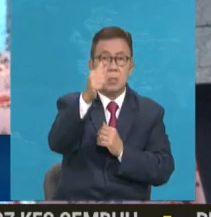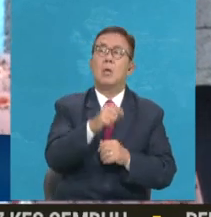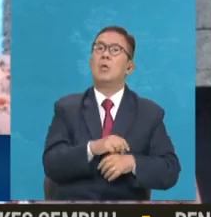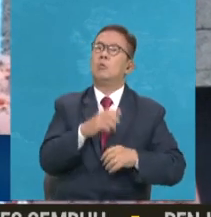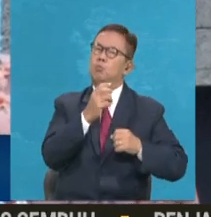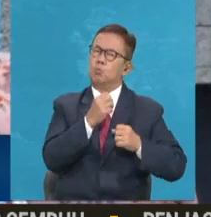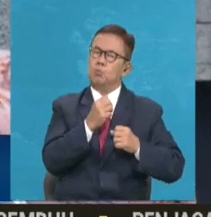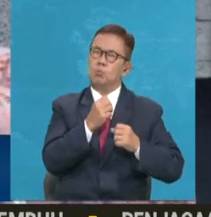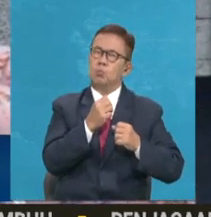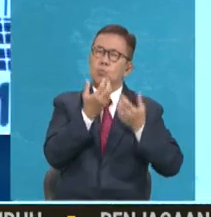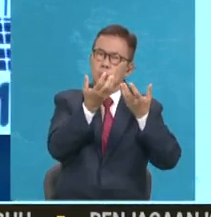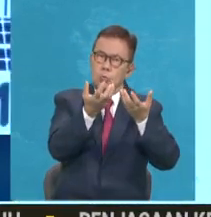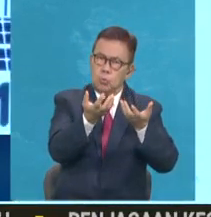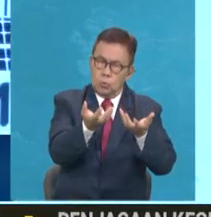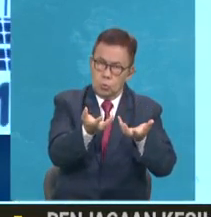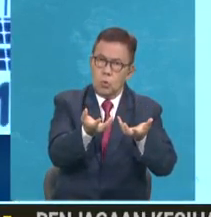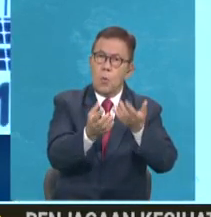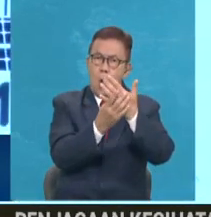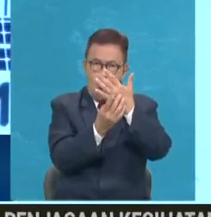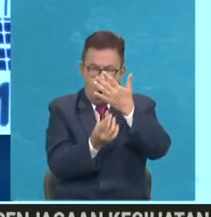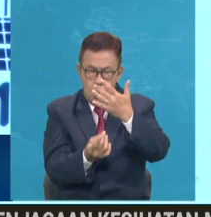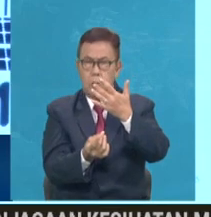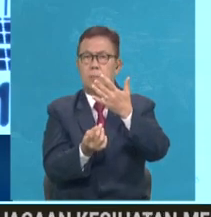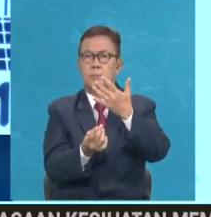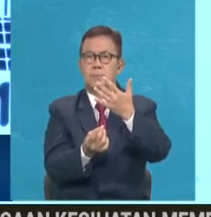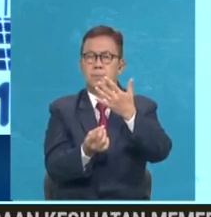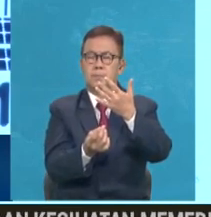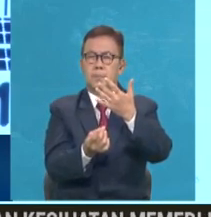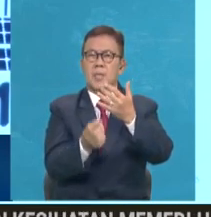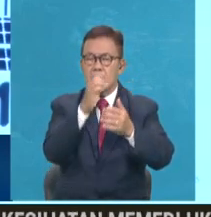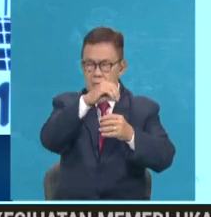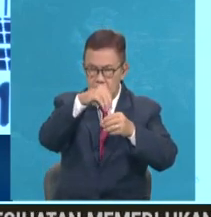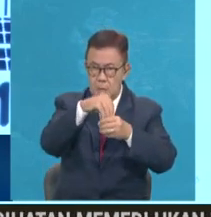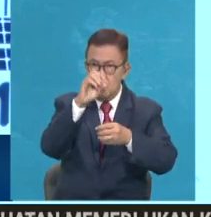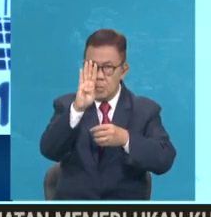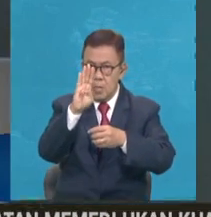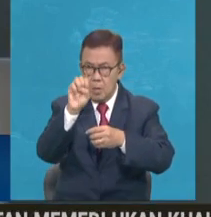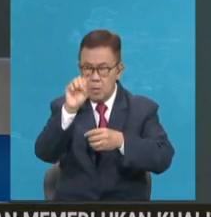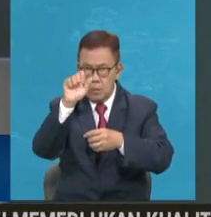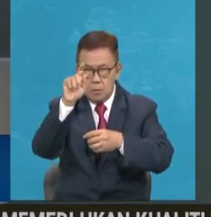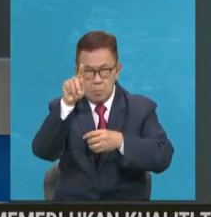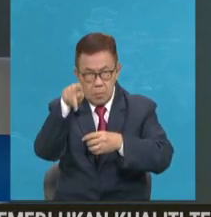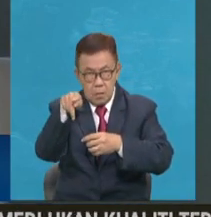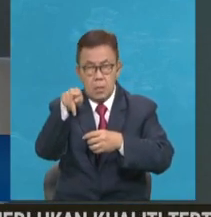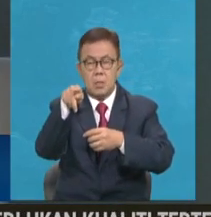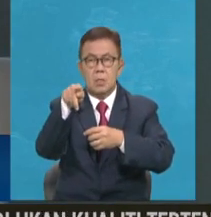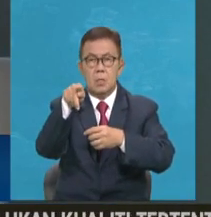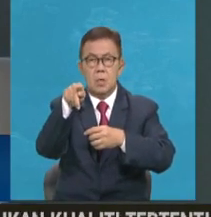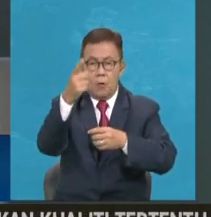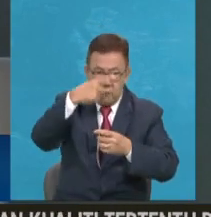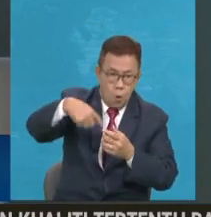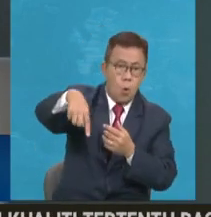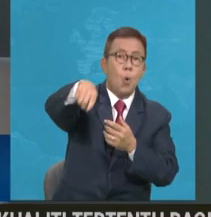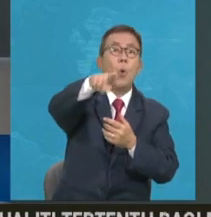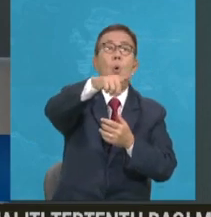disiplin kejutaan Petroleum dan George sains dalam PSP sekaligus menyumbang secara langsung kepada